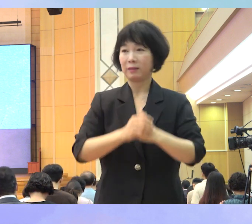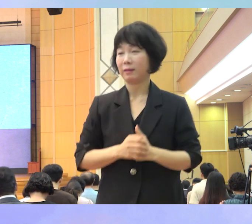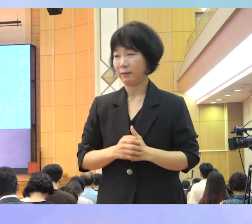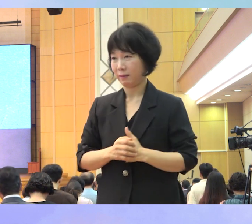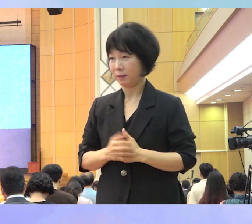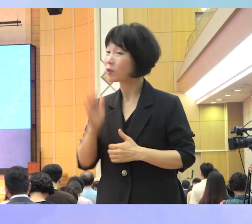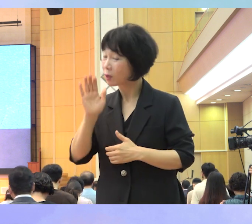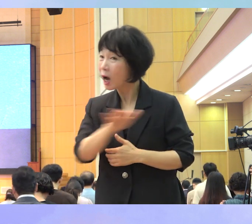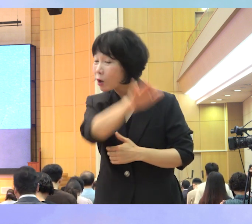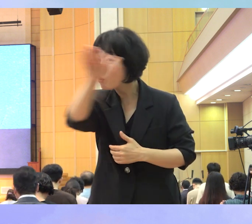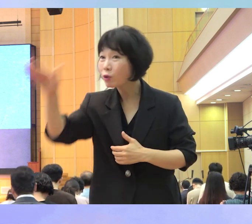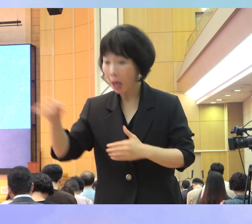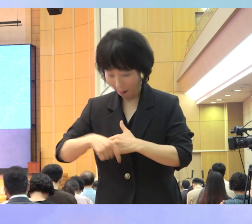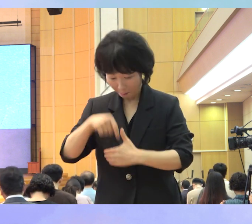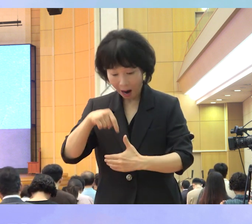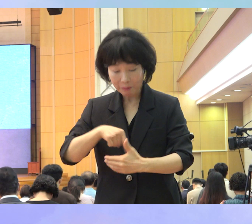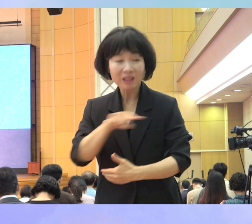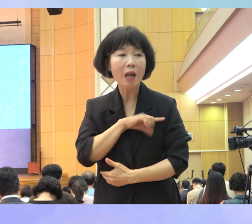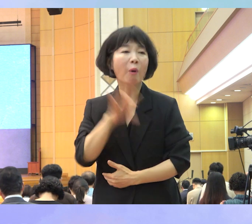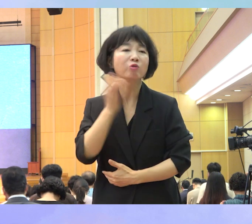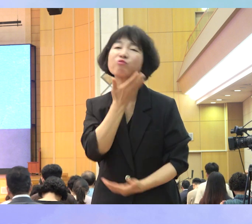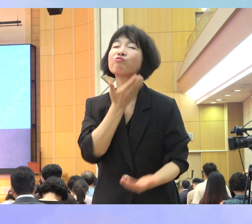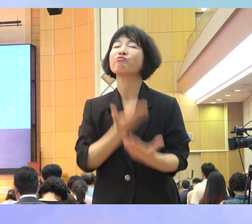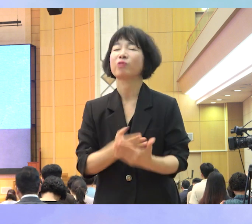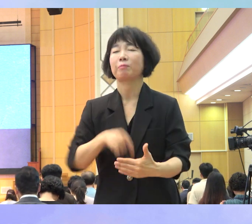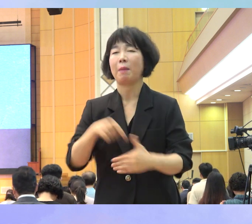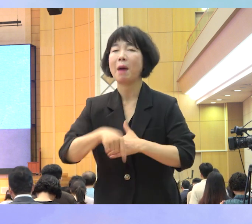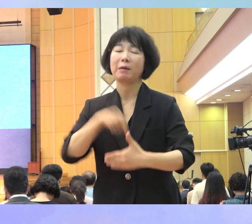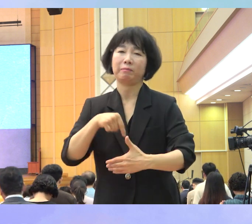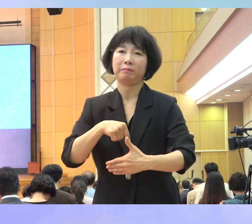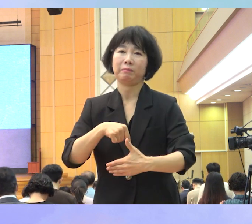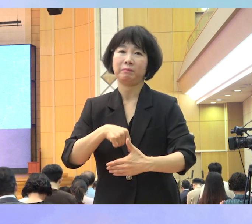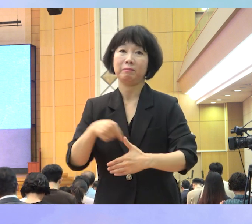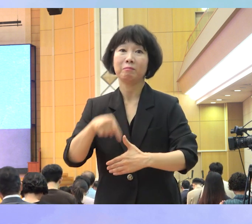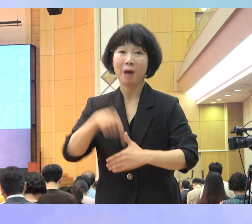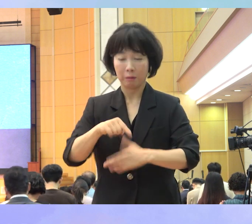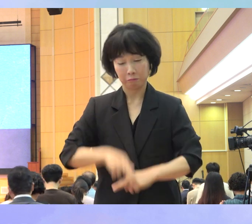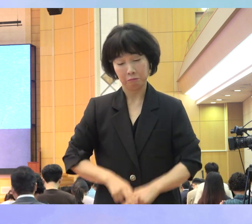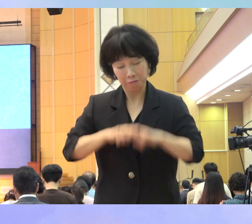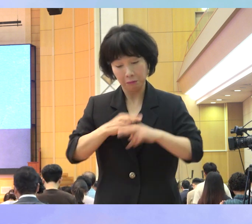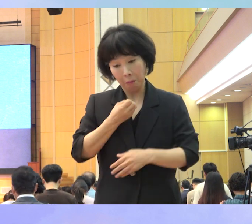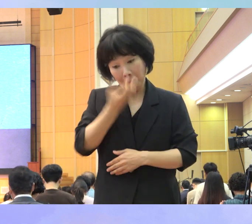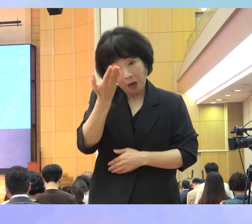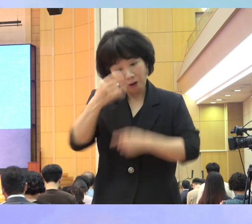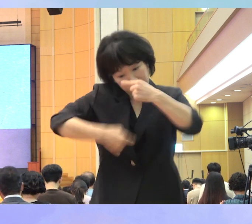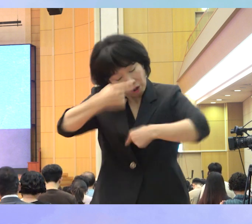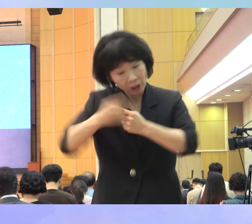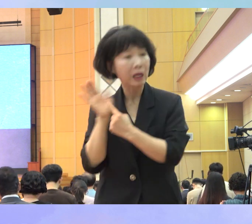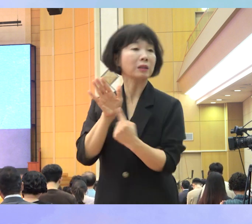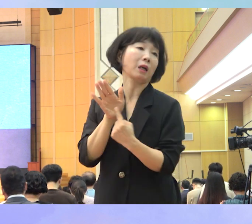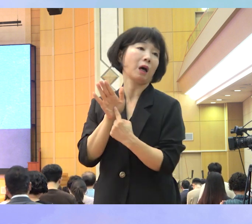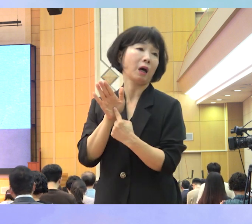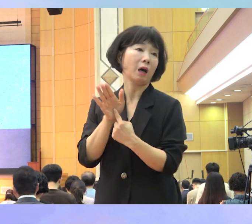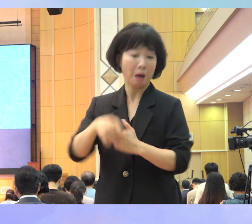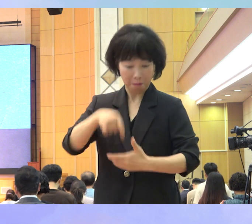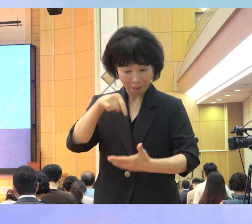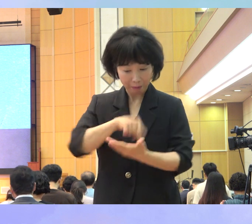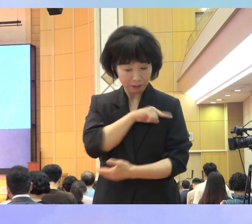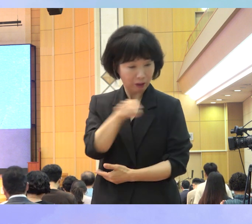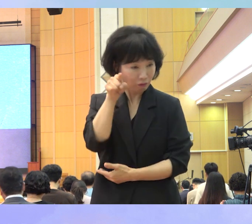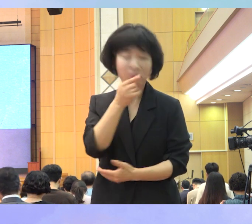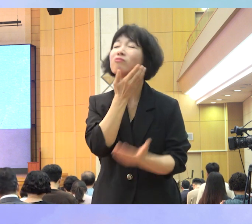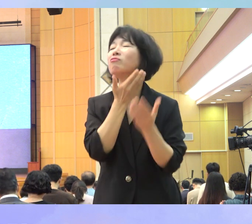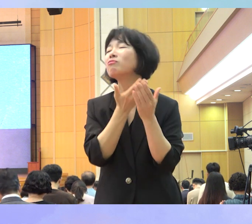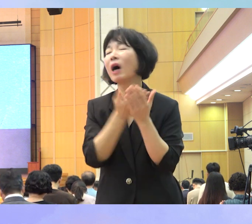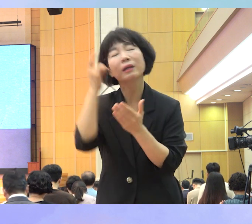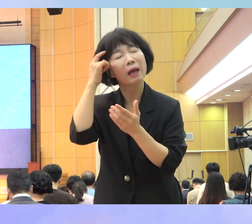위해서는 우리의 마음이 먼저 중요하다고 했습니다. 왜냐하면 마음을 어떻게 먹느냐에 따라서, 생각을 어떻게